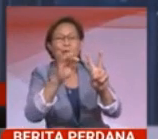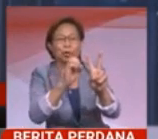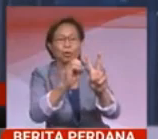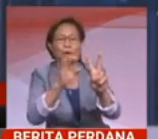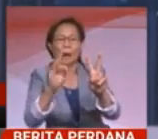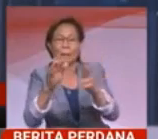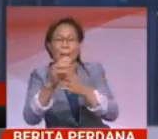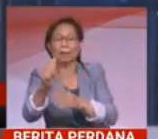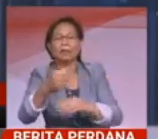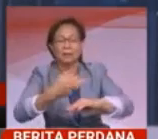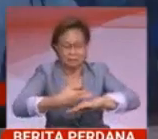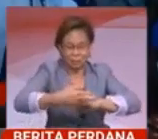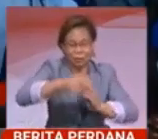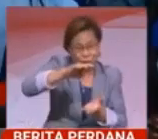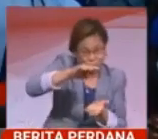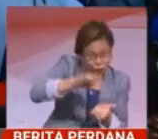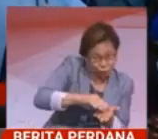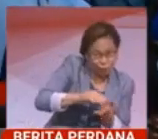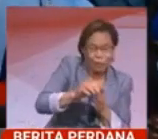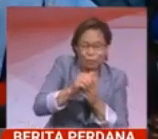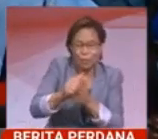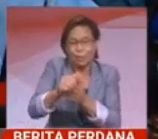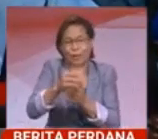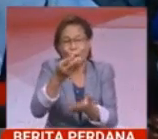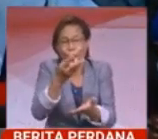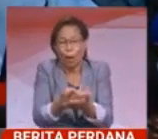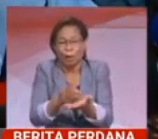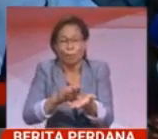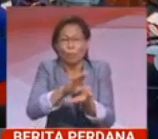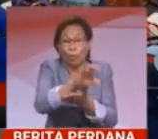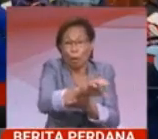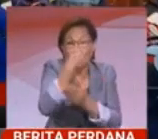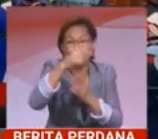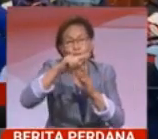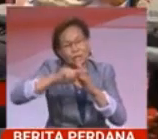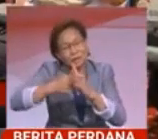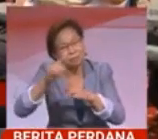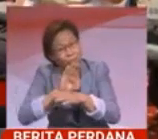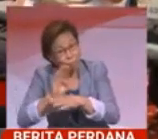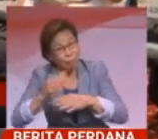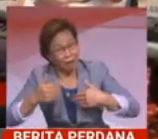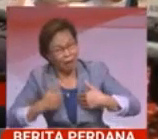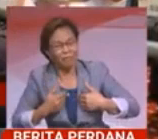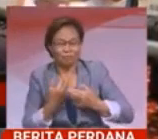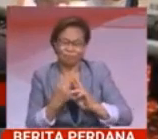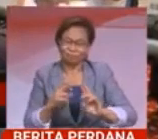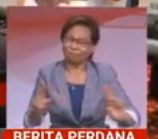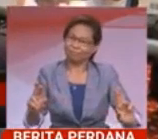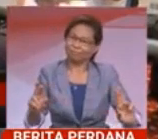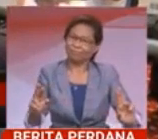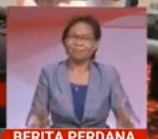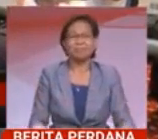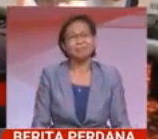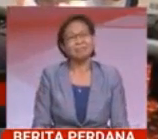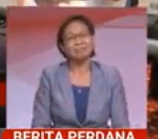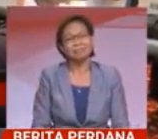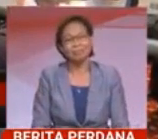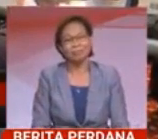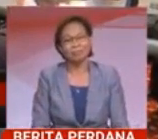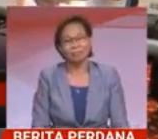RM208. Selain sewa murah, bimbingan dan modal awal menjalankan perniagaan turut disediakan.